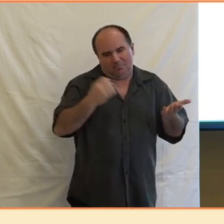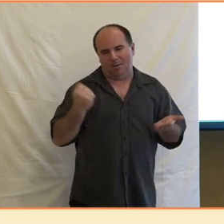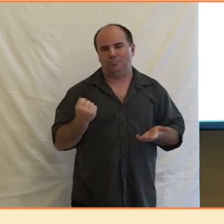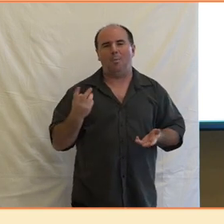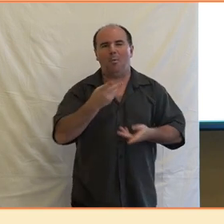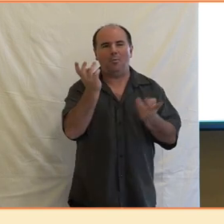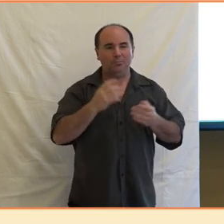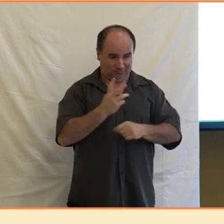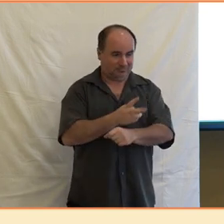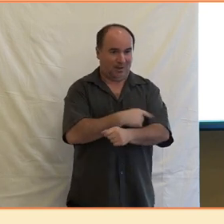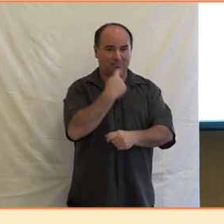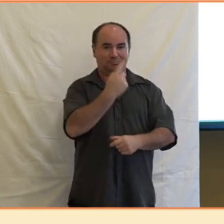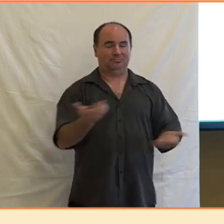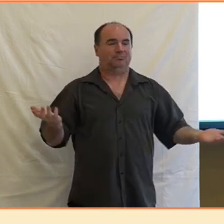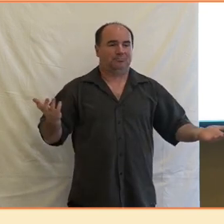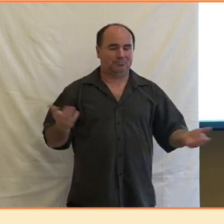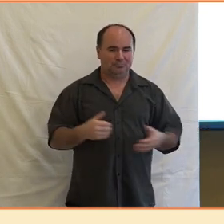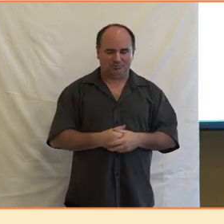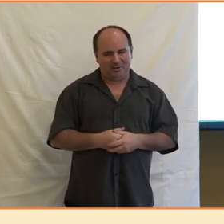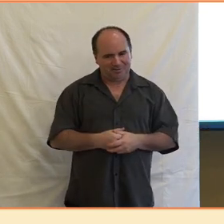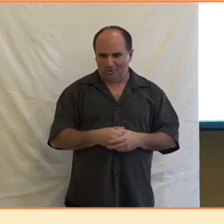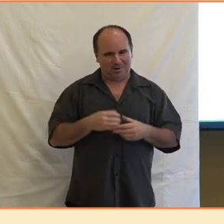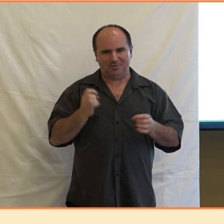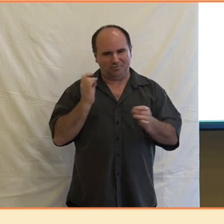Což se mi jeví jako dost nešťastné řešení.